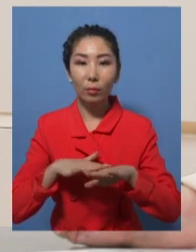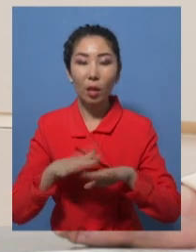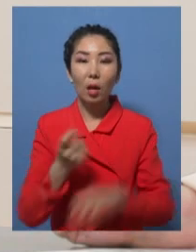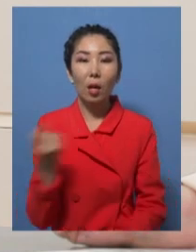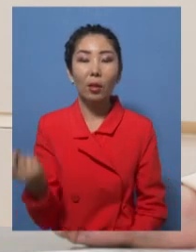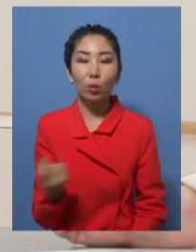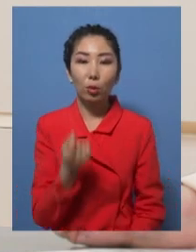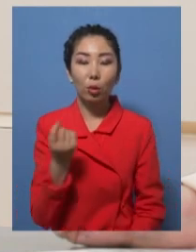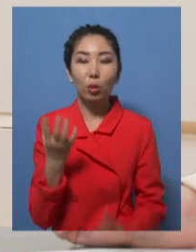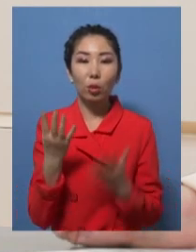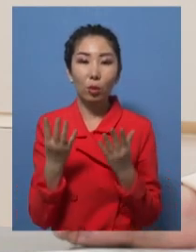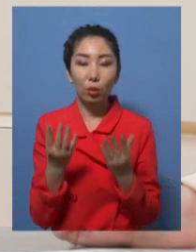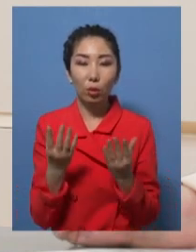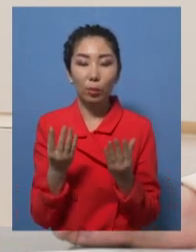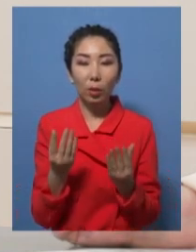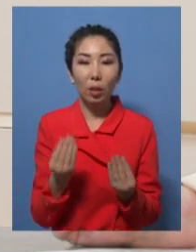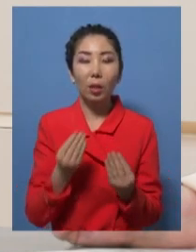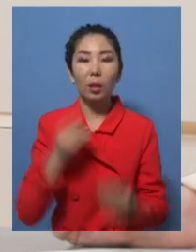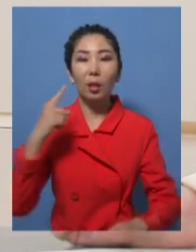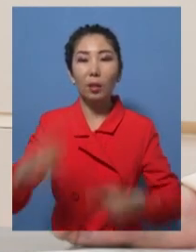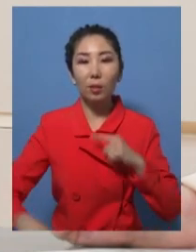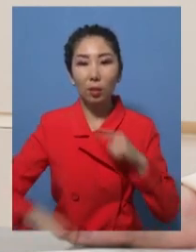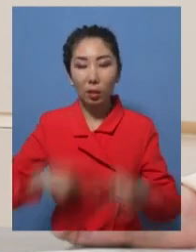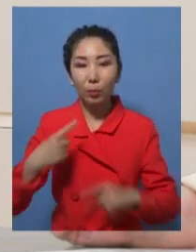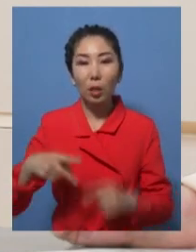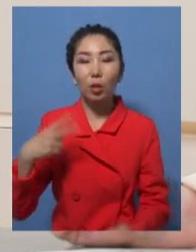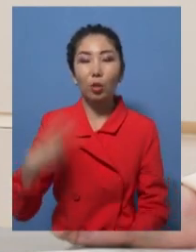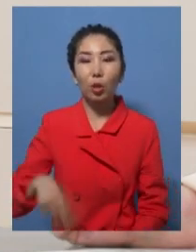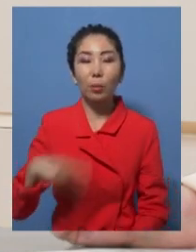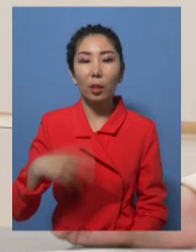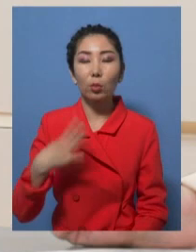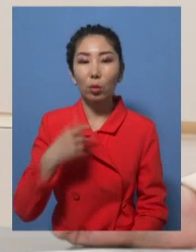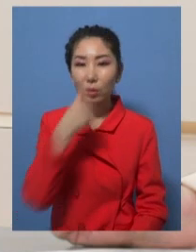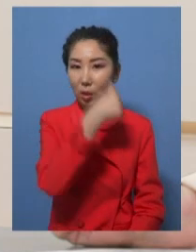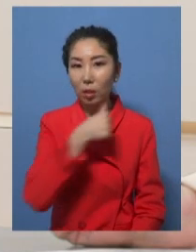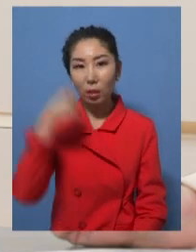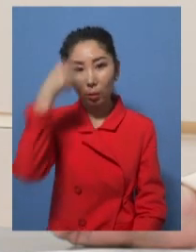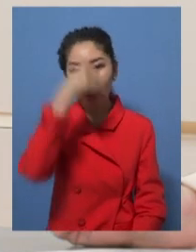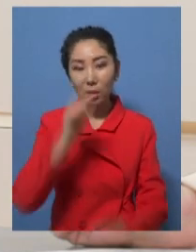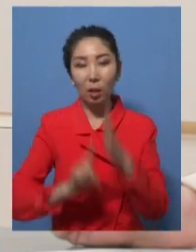Санаулы күндерден кейін келесі 24-ші жылға аяқ басамыз. Осы орайда енді